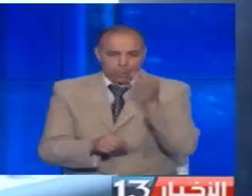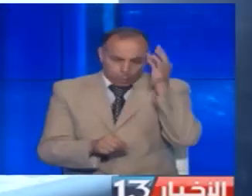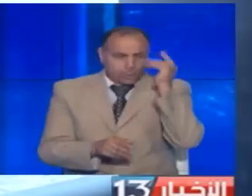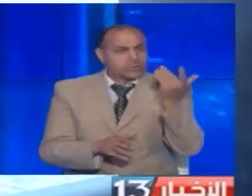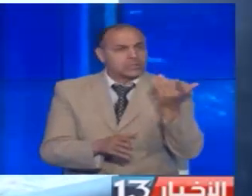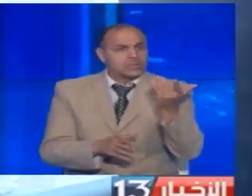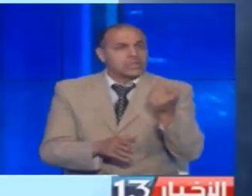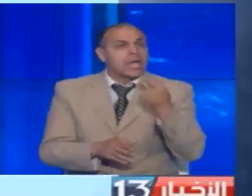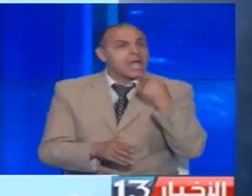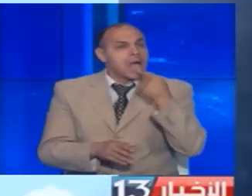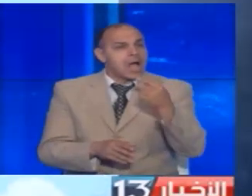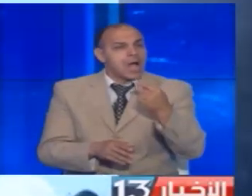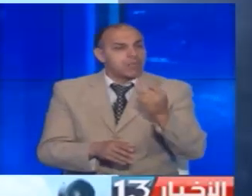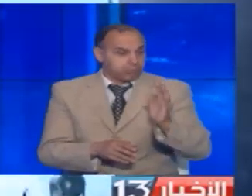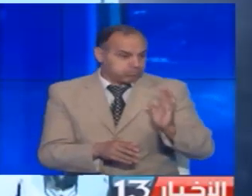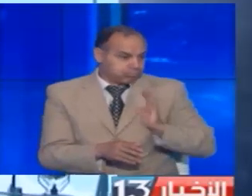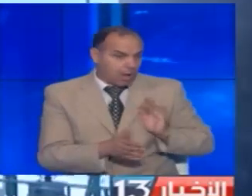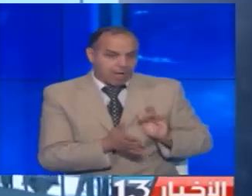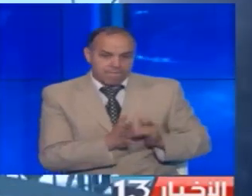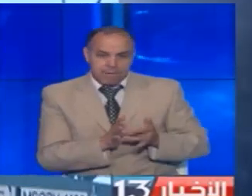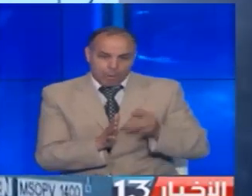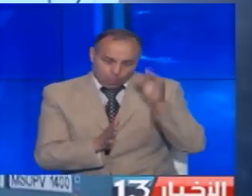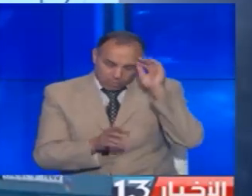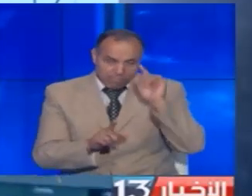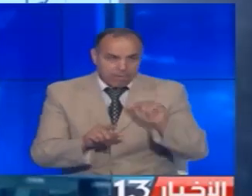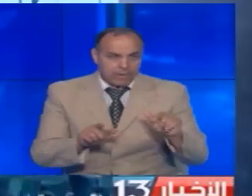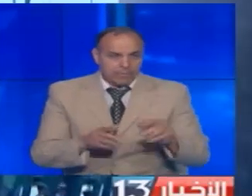سيدعم حتما الترسانة العسكرية لبلادنا.